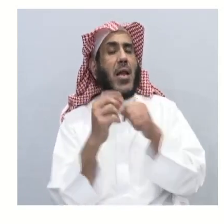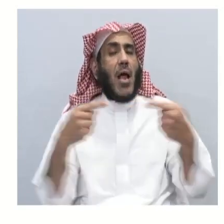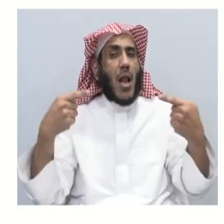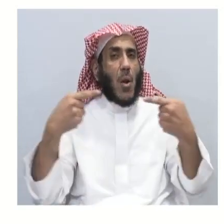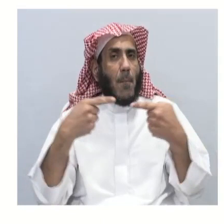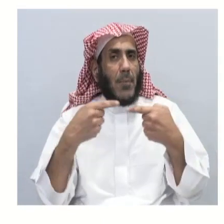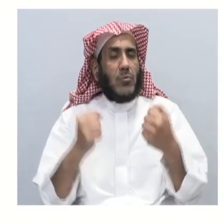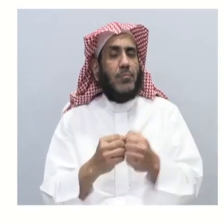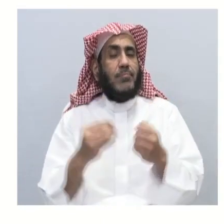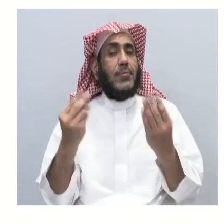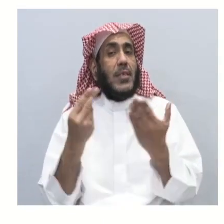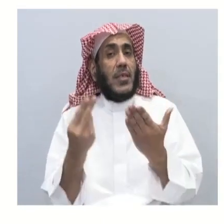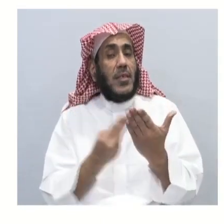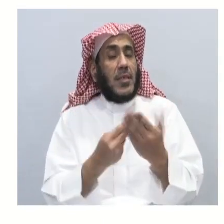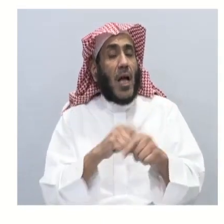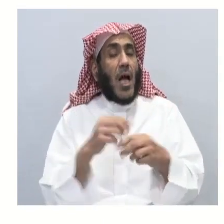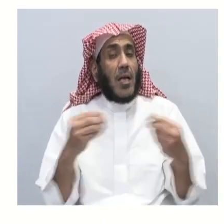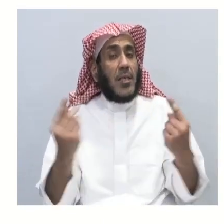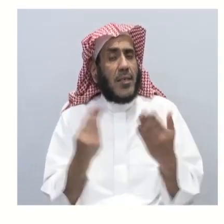الموصولة عند الكتابة